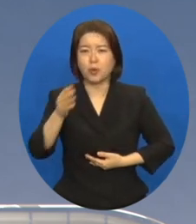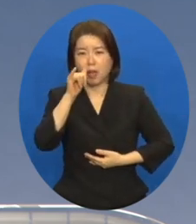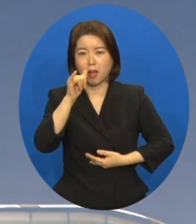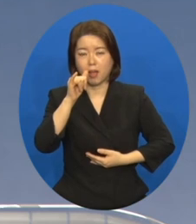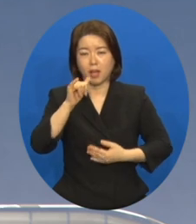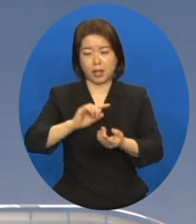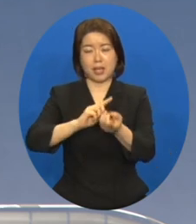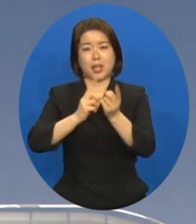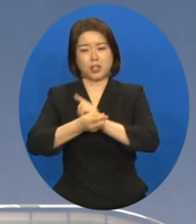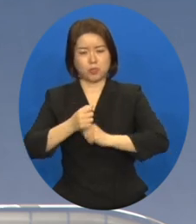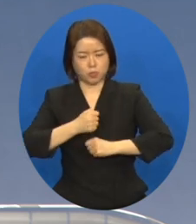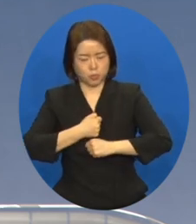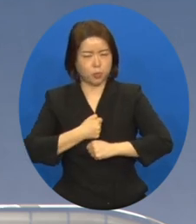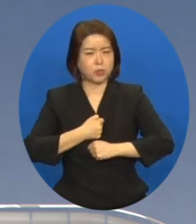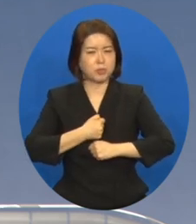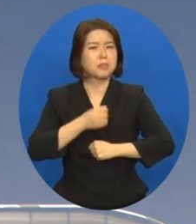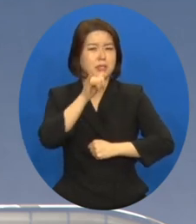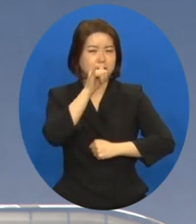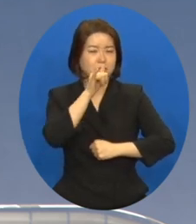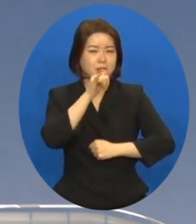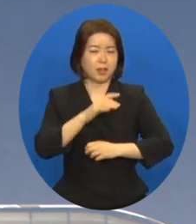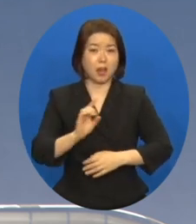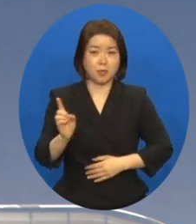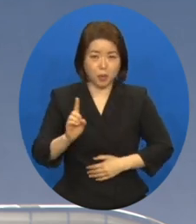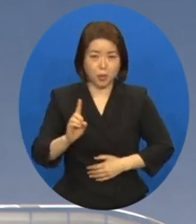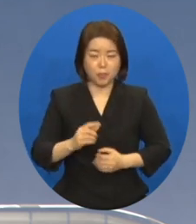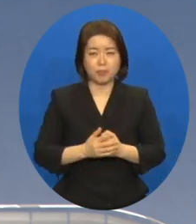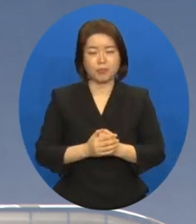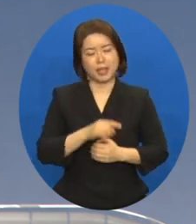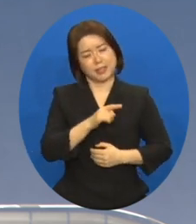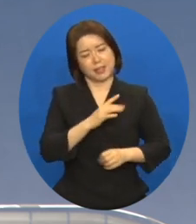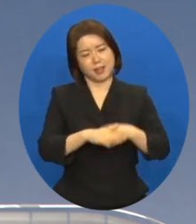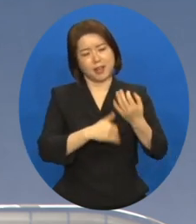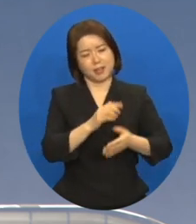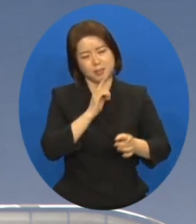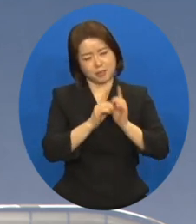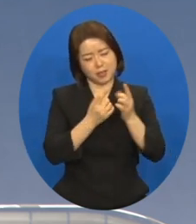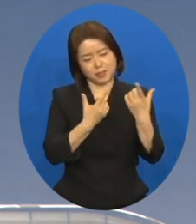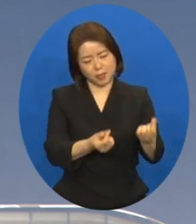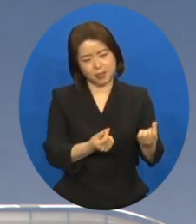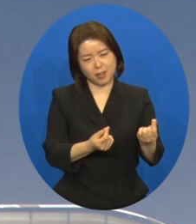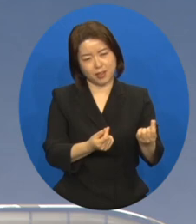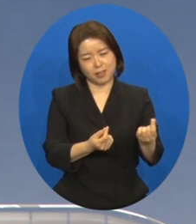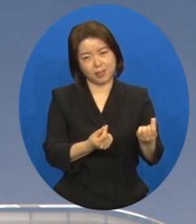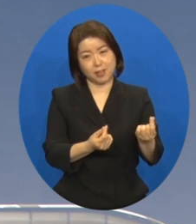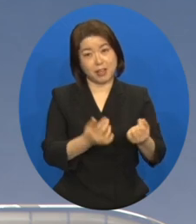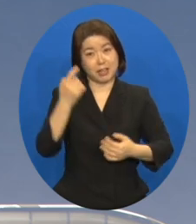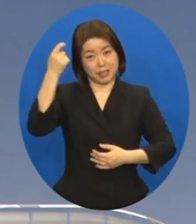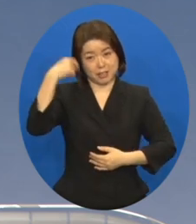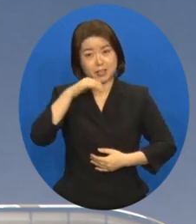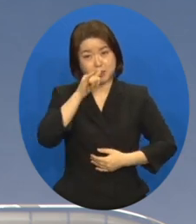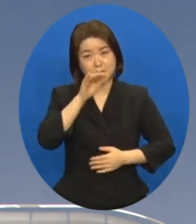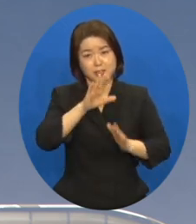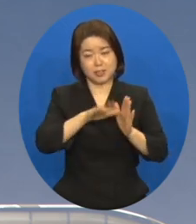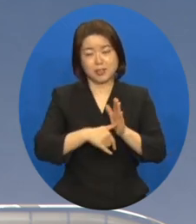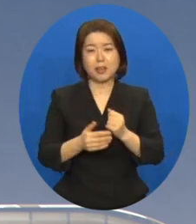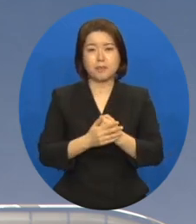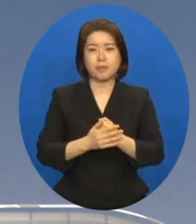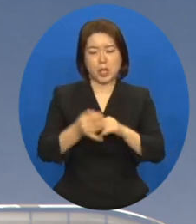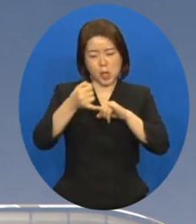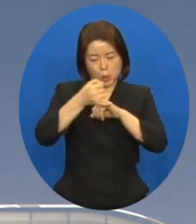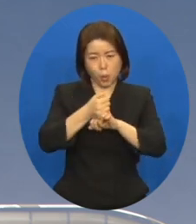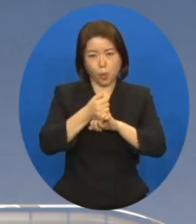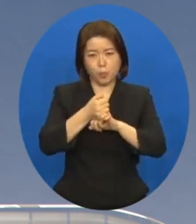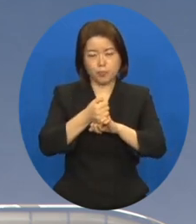조심해야 합니다. 여러분이 이게 하나님의 말씀인가? 라고 이렇게 느껴졌을 때는